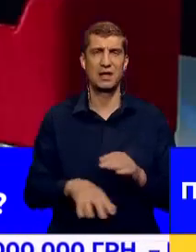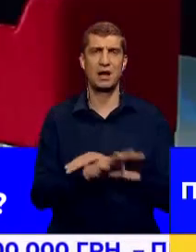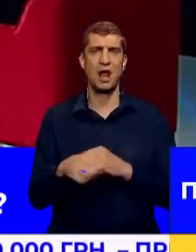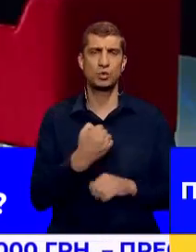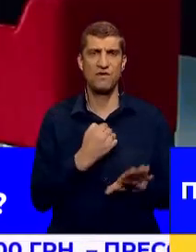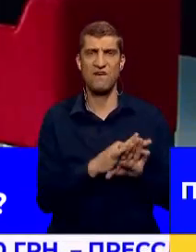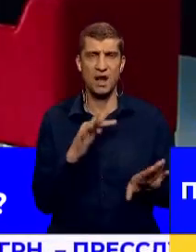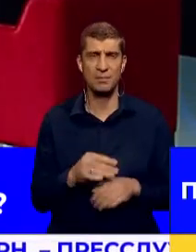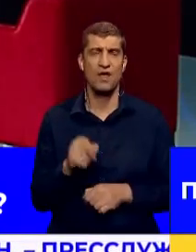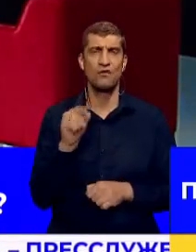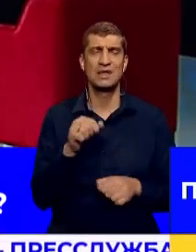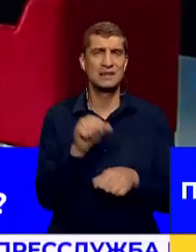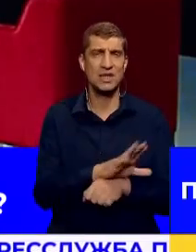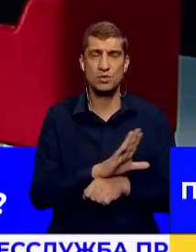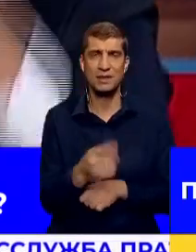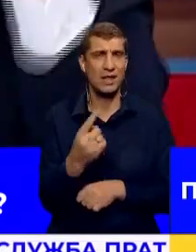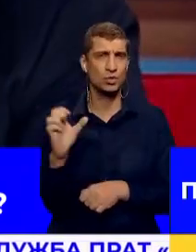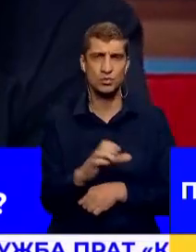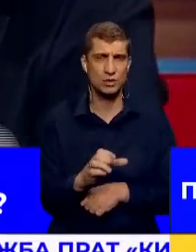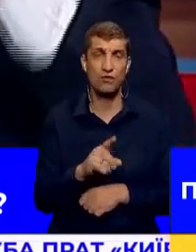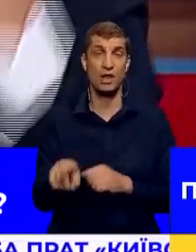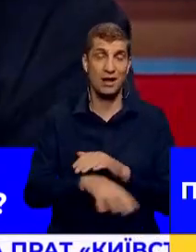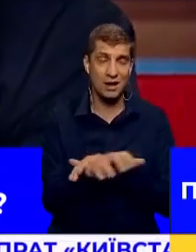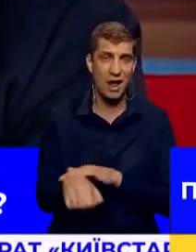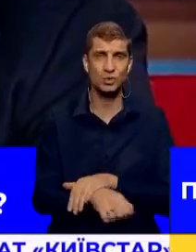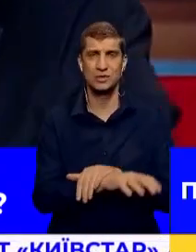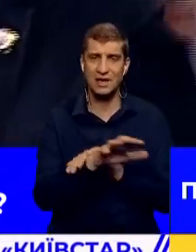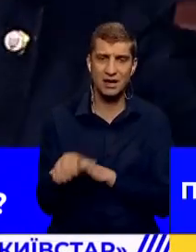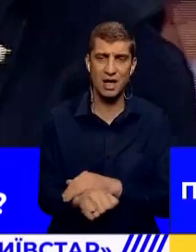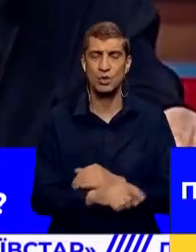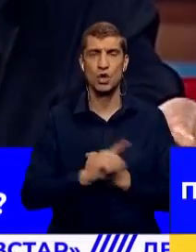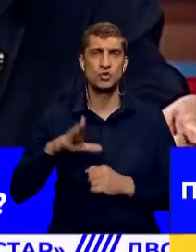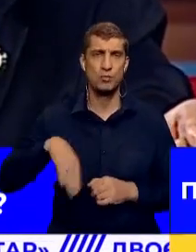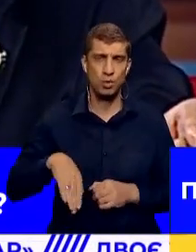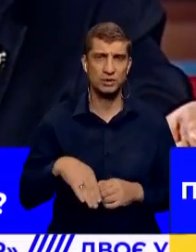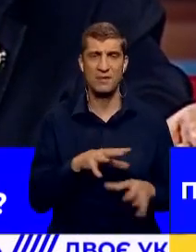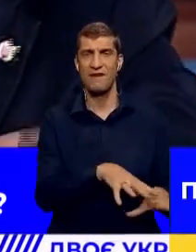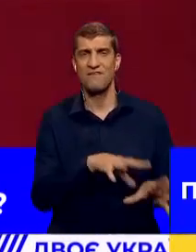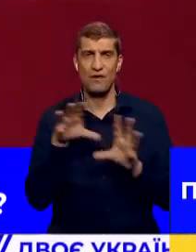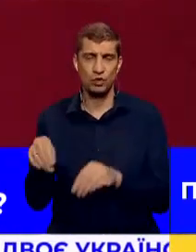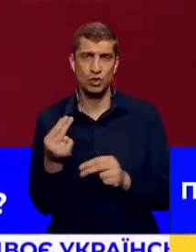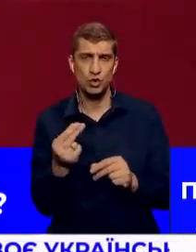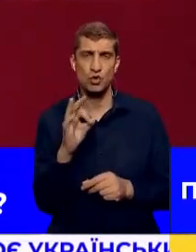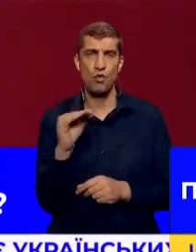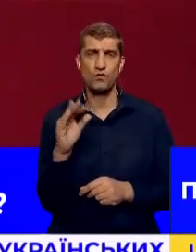армії. Вони не зупиняються ні на секунду. Вони крадуть і крадуть, щоб потім виводити гроші в офшори,